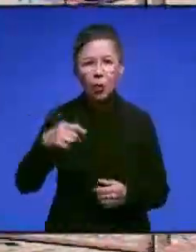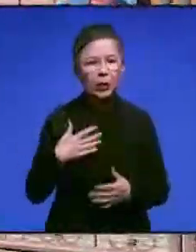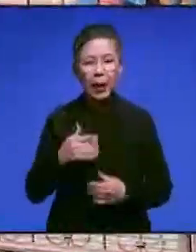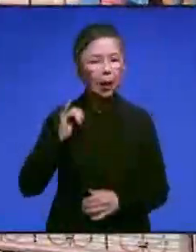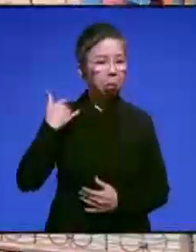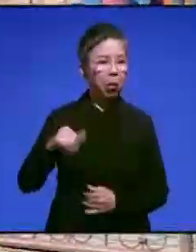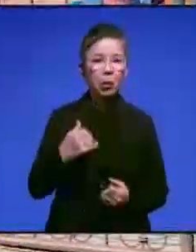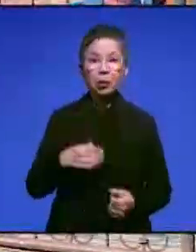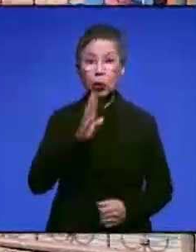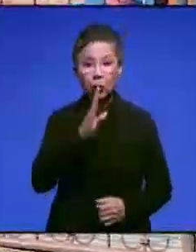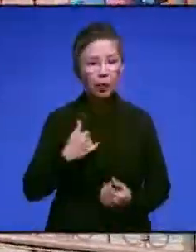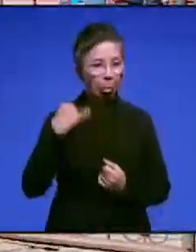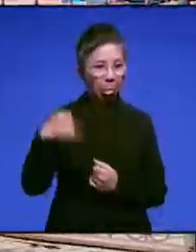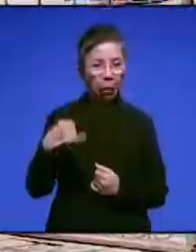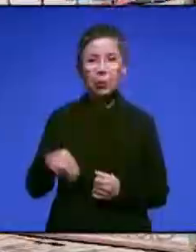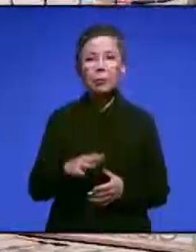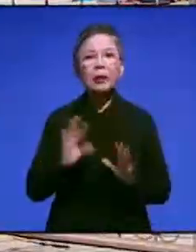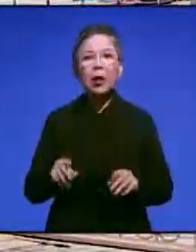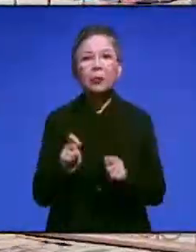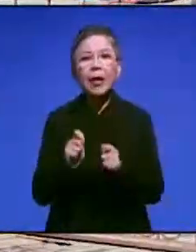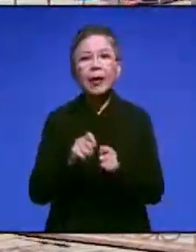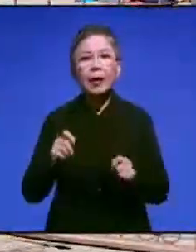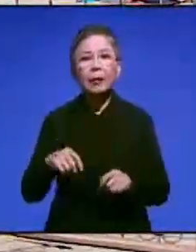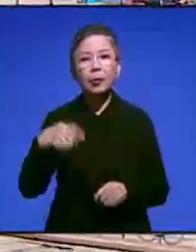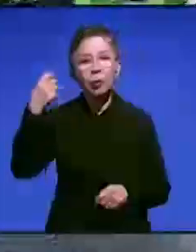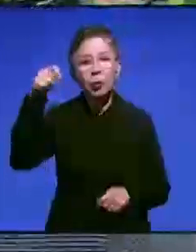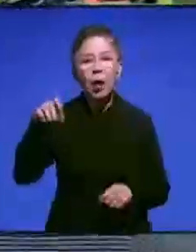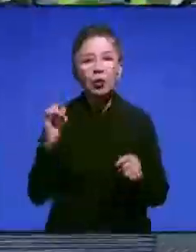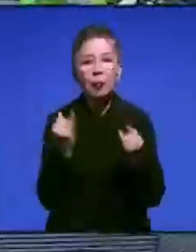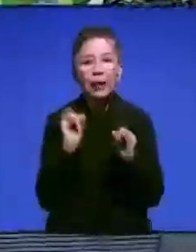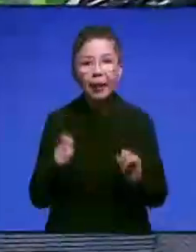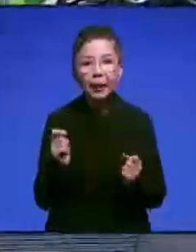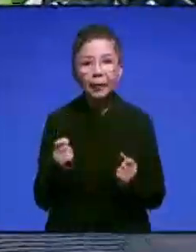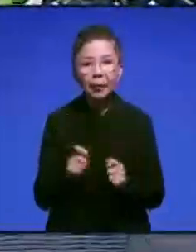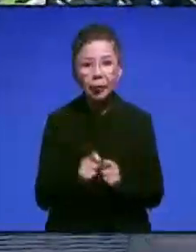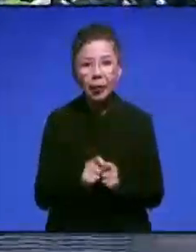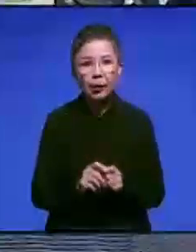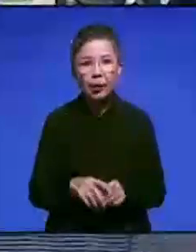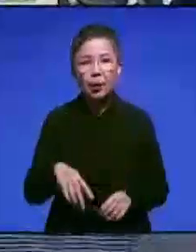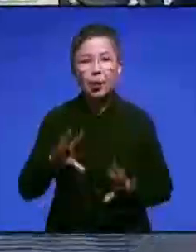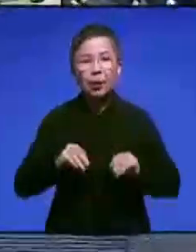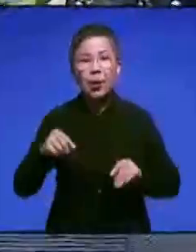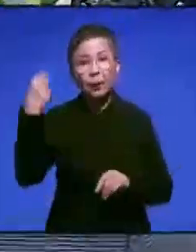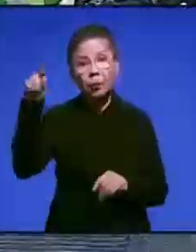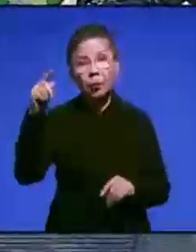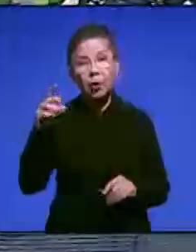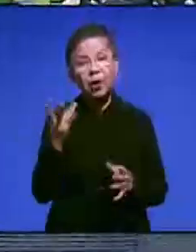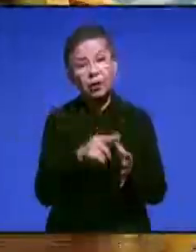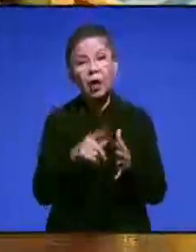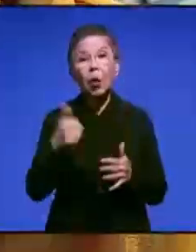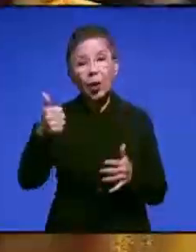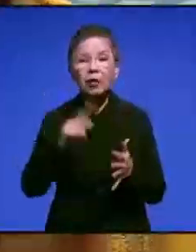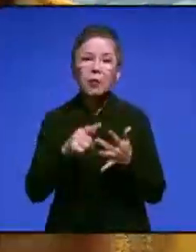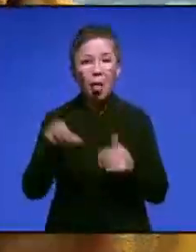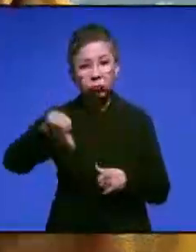puas, masih banyak hal yang harus diimprove untuk bisa penanganan ini. Untuk kinerja menteri-menterinya sebagiannya ada yang puas, ada sebagian yang enggak juga.